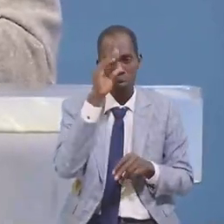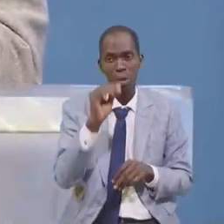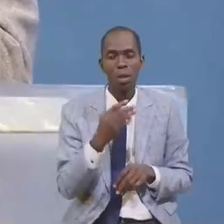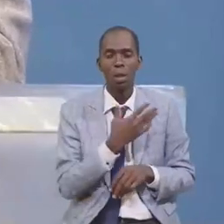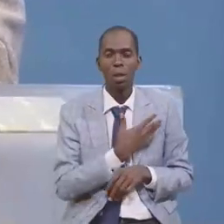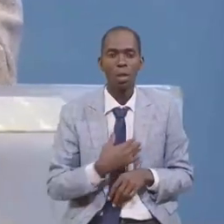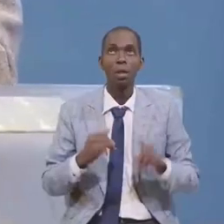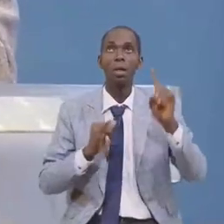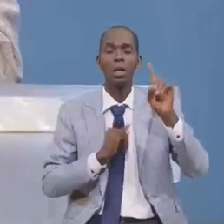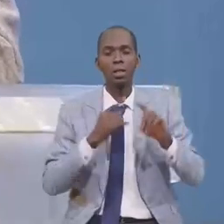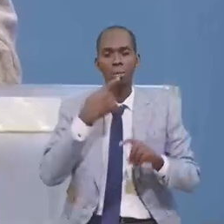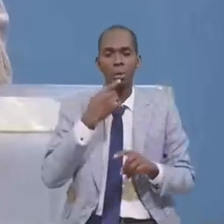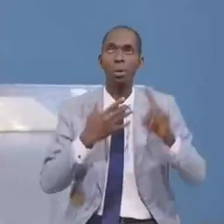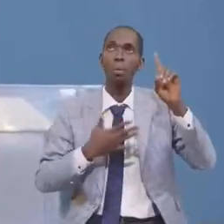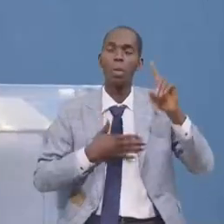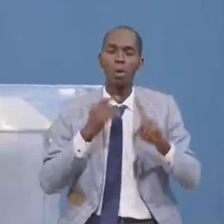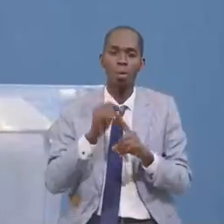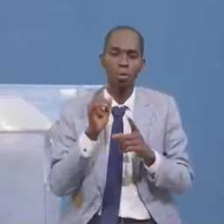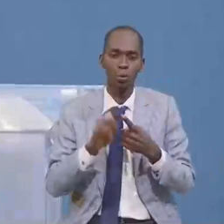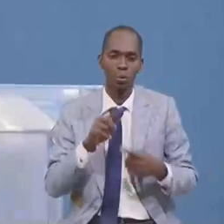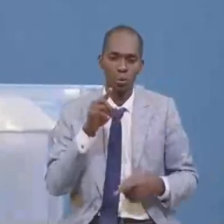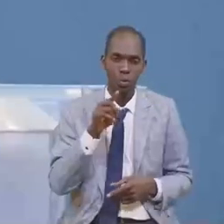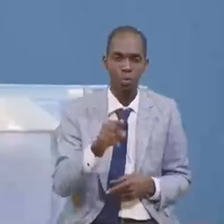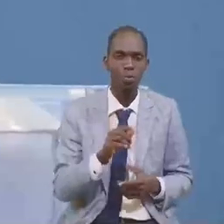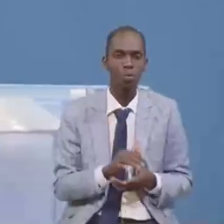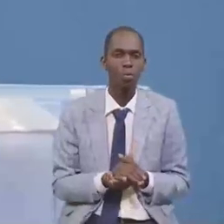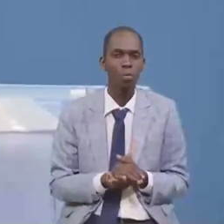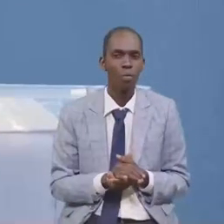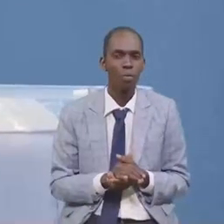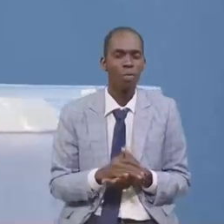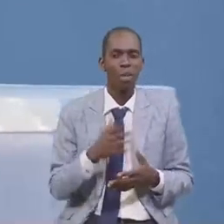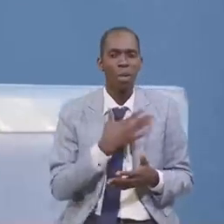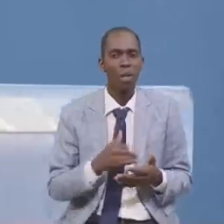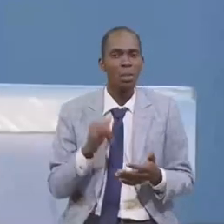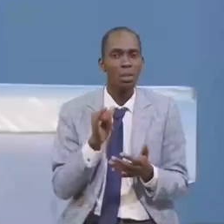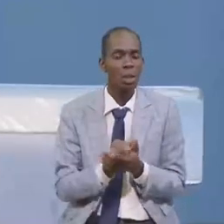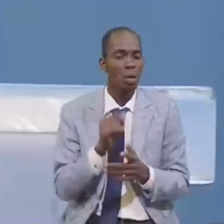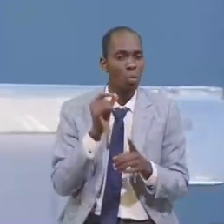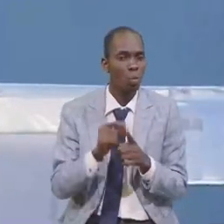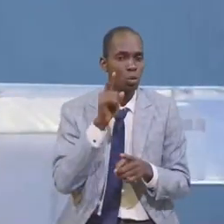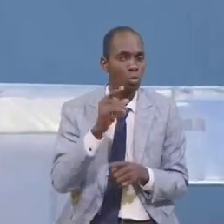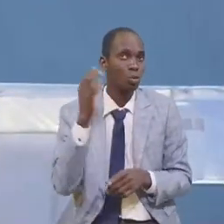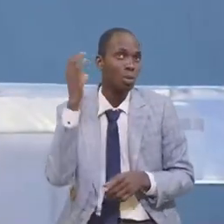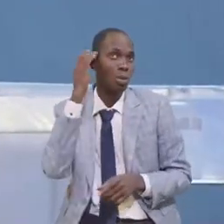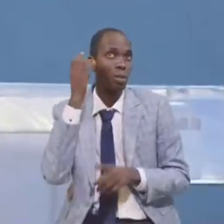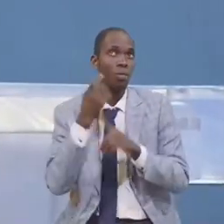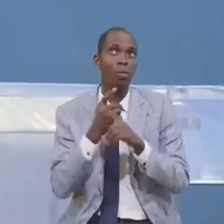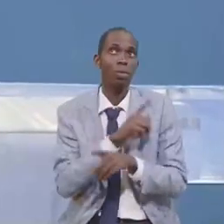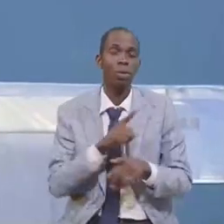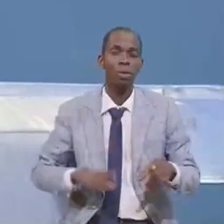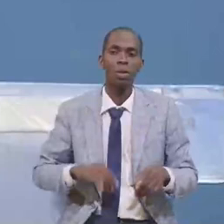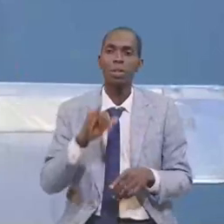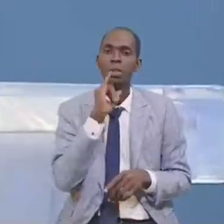Et je te déclare ma parole. La parole que tu entends est une arme.